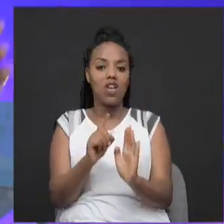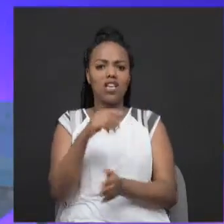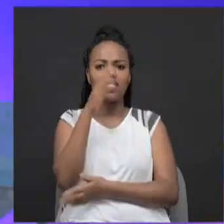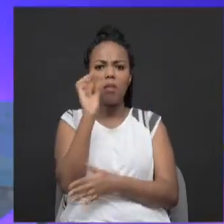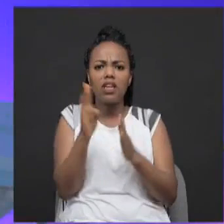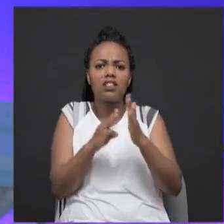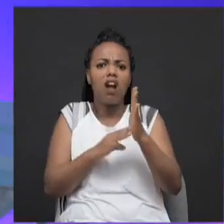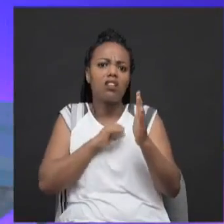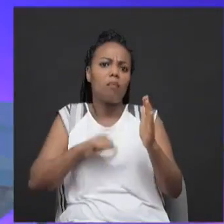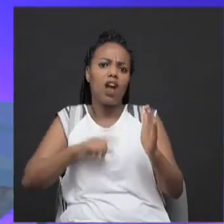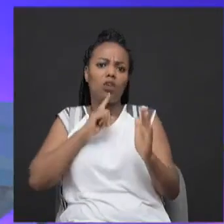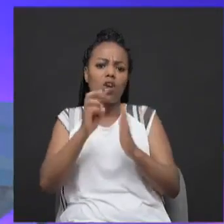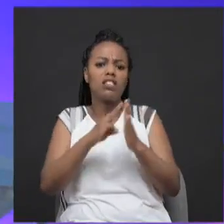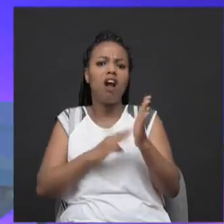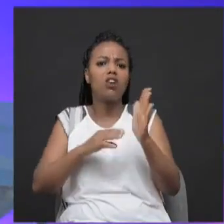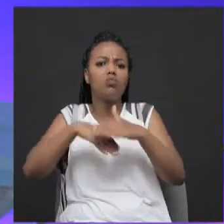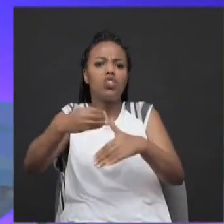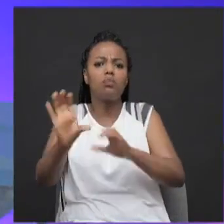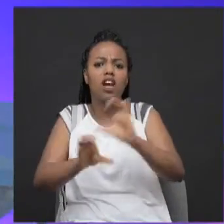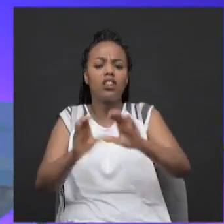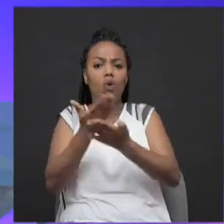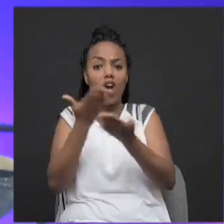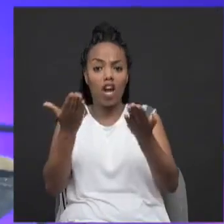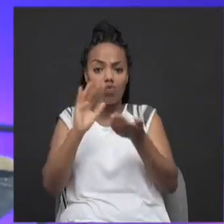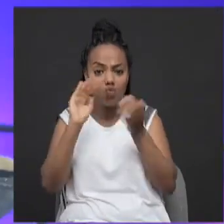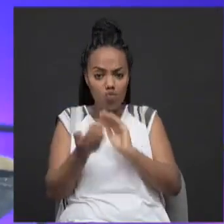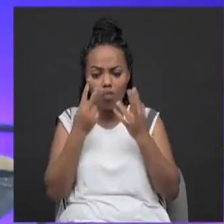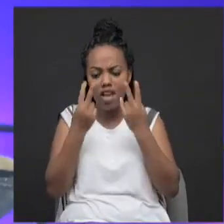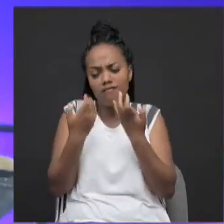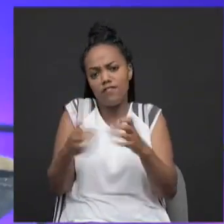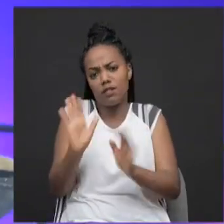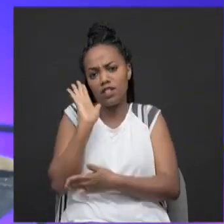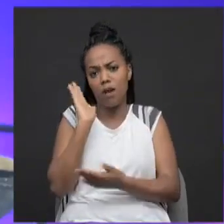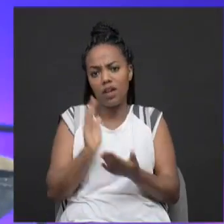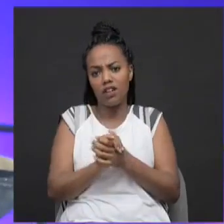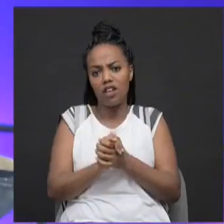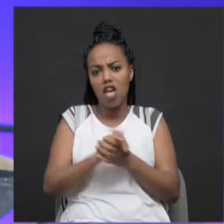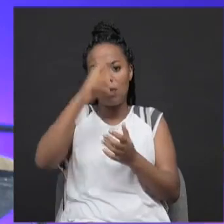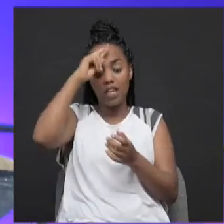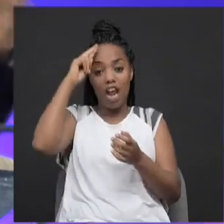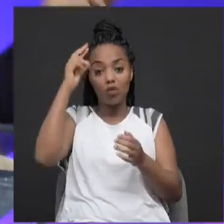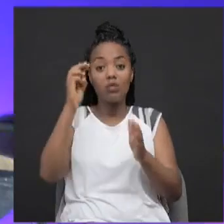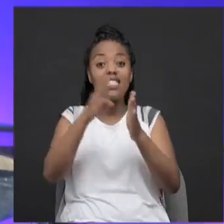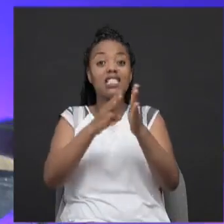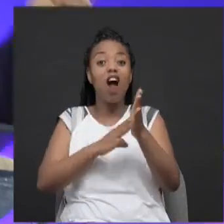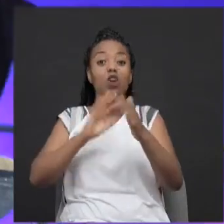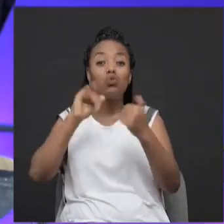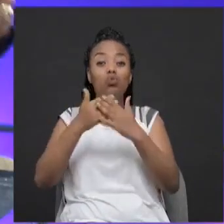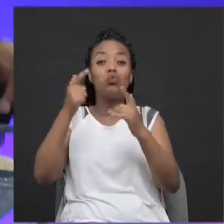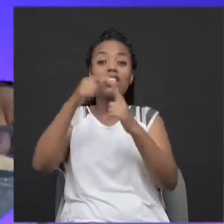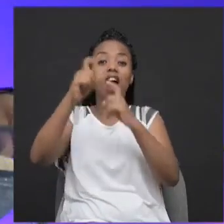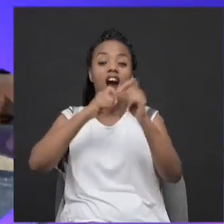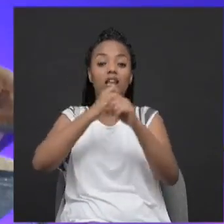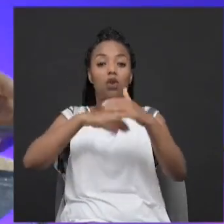የስርዓት አምላክ ነው። ከስርዓቱ ውጪ የምናረገውን ነገር ሁሉ እግዚአብሔር ማየት አይፈልግም። ምክንያቱም ስርዓት ሁሉ ወደ ዓለም የወጣው